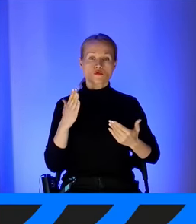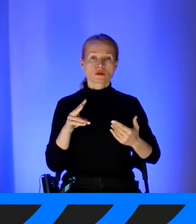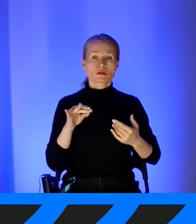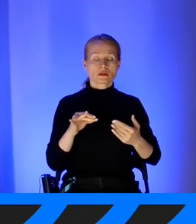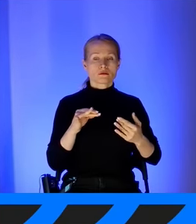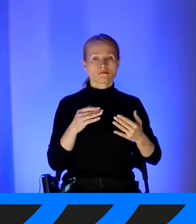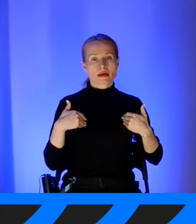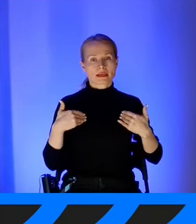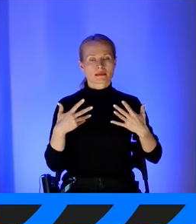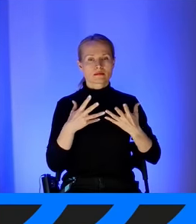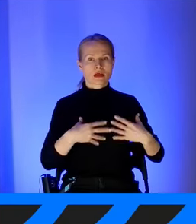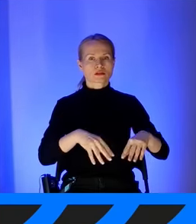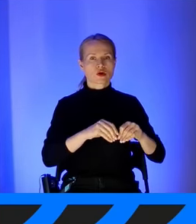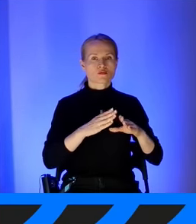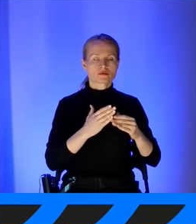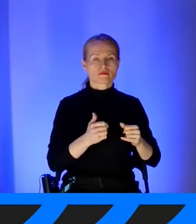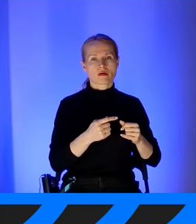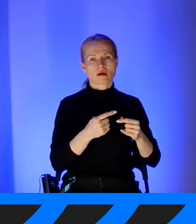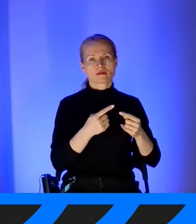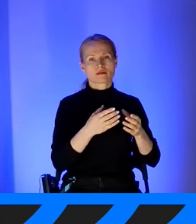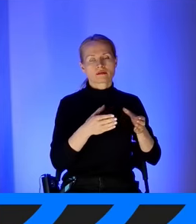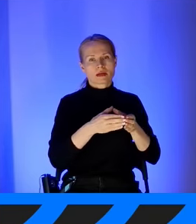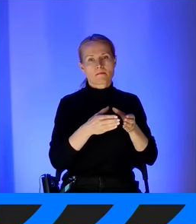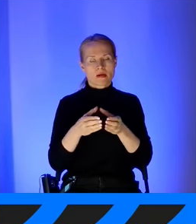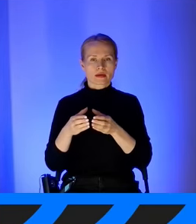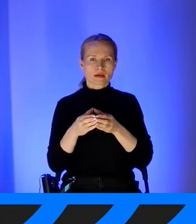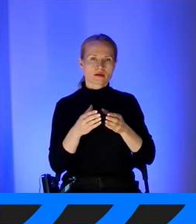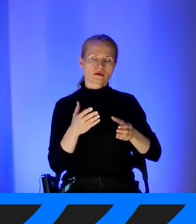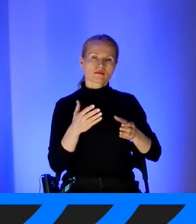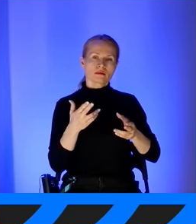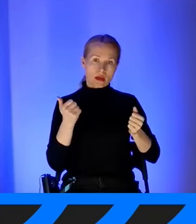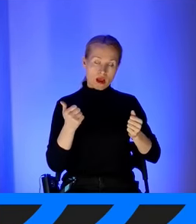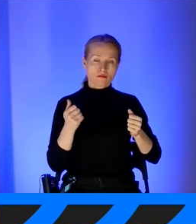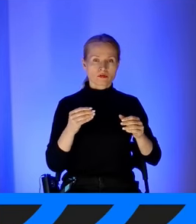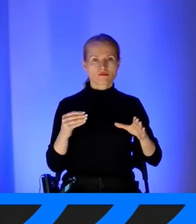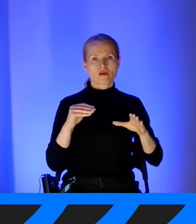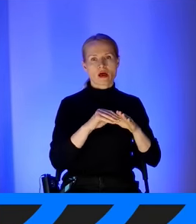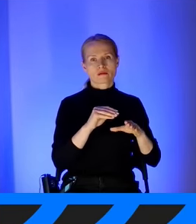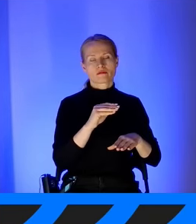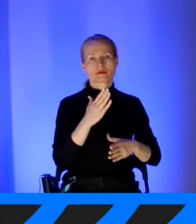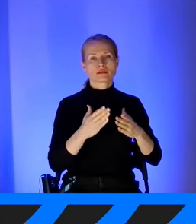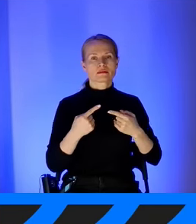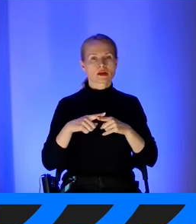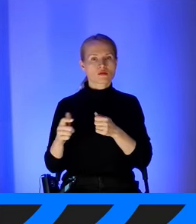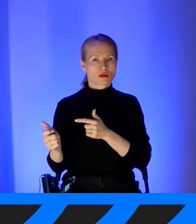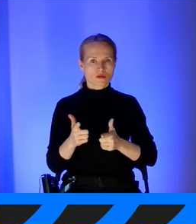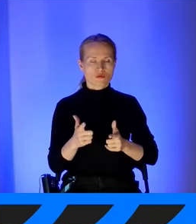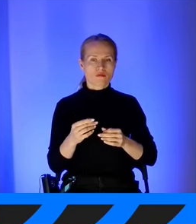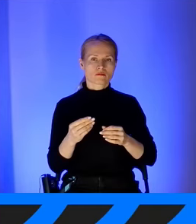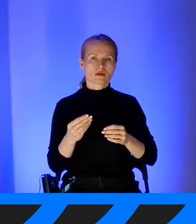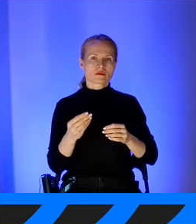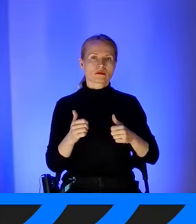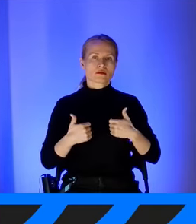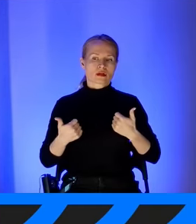для сообщества для сторонних компаний если мы это выложим если ответ утвердительный если технология готова Мы